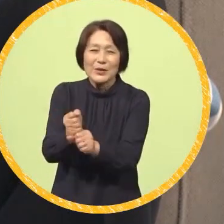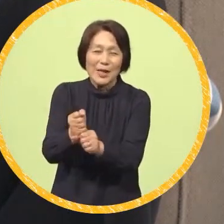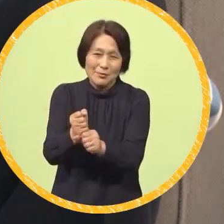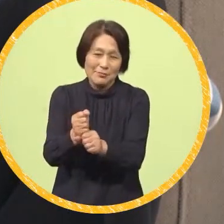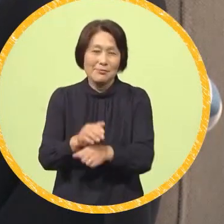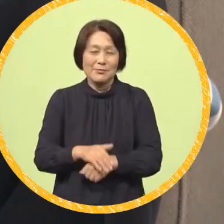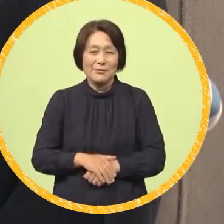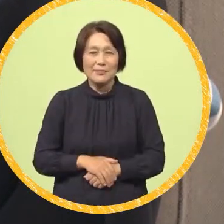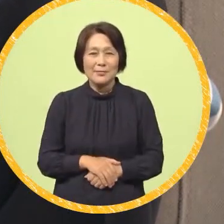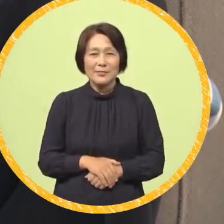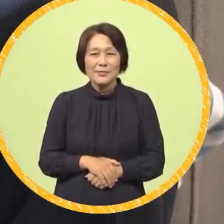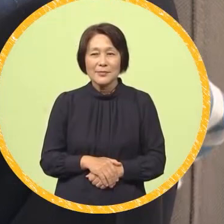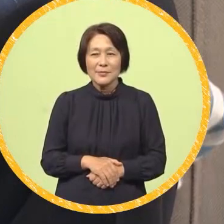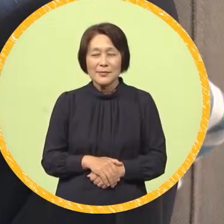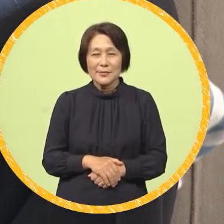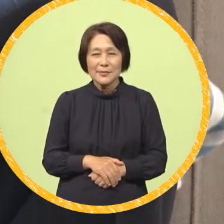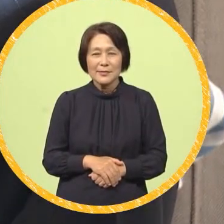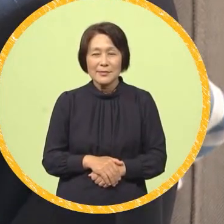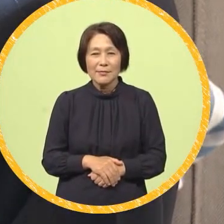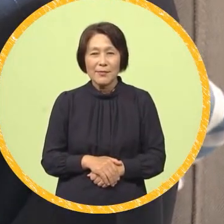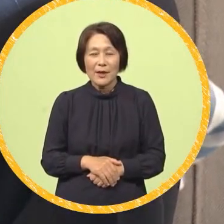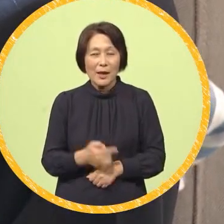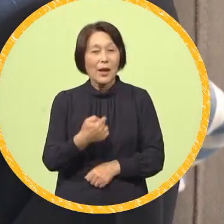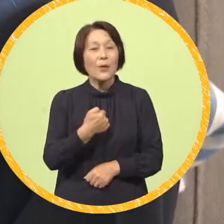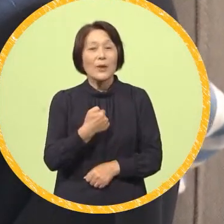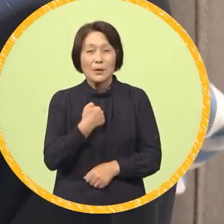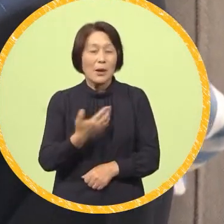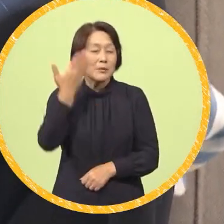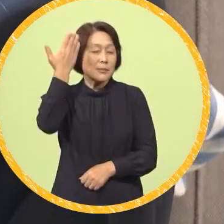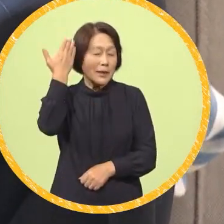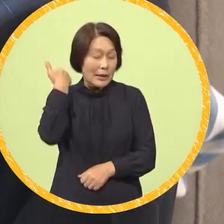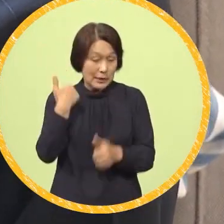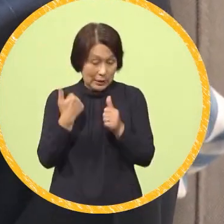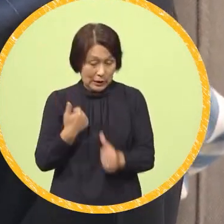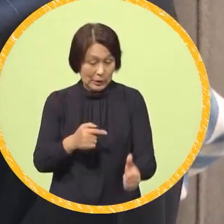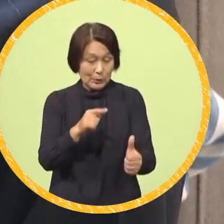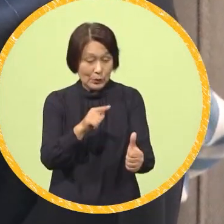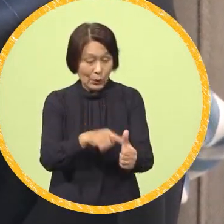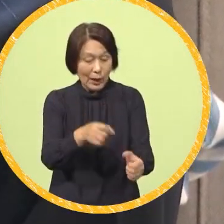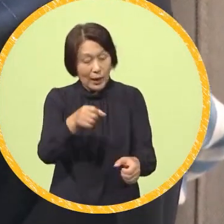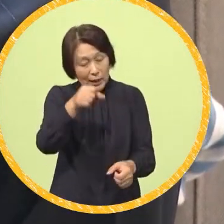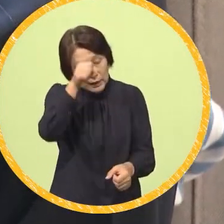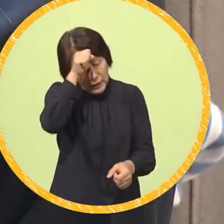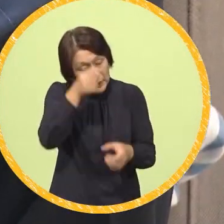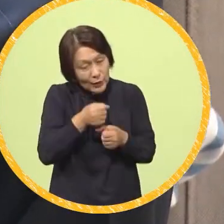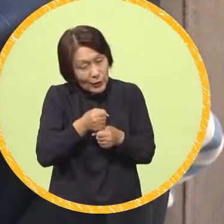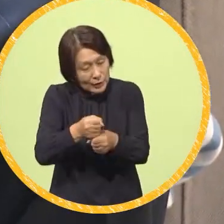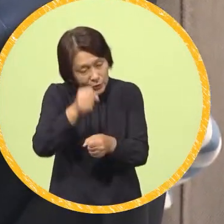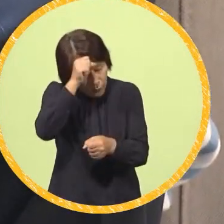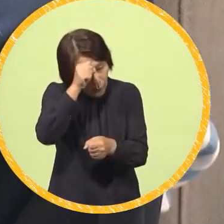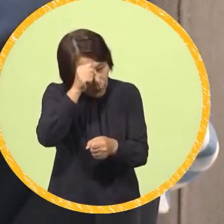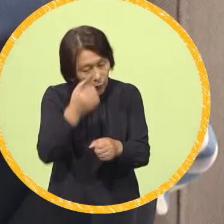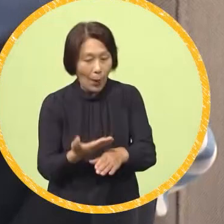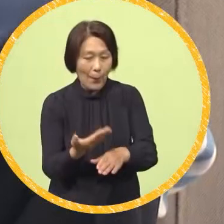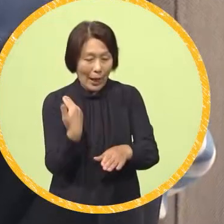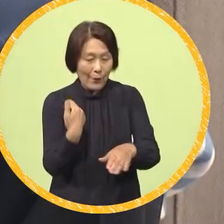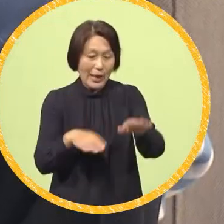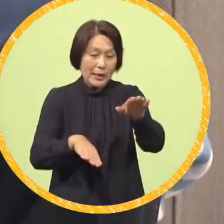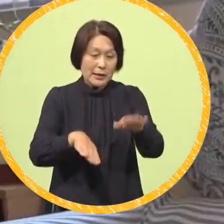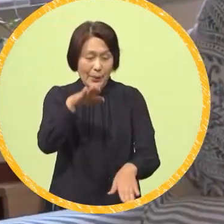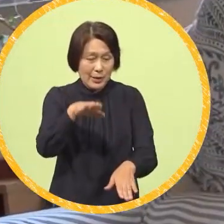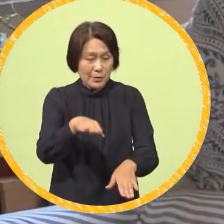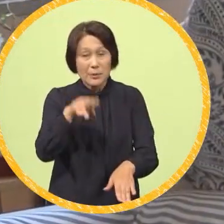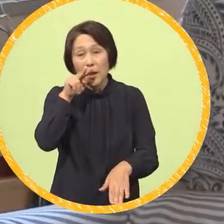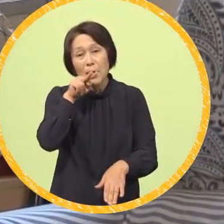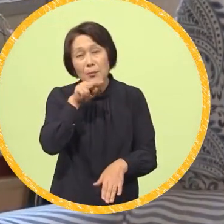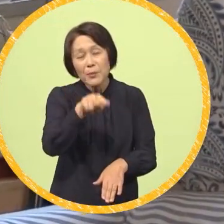で、はい。まあ、私も昔自分の息子がなる前は そうだったんですけど、まあ、差別と偏見みたいな目